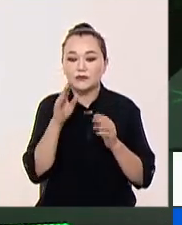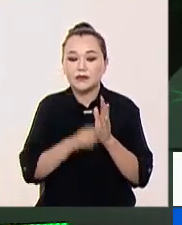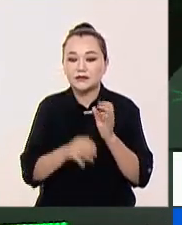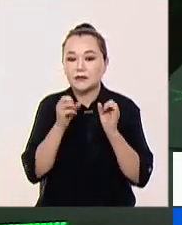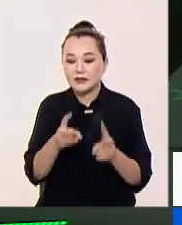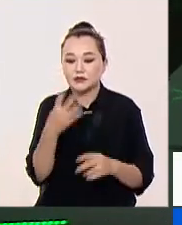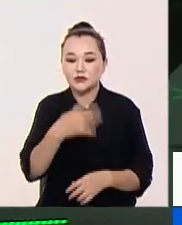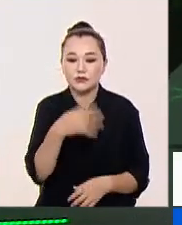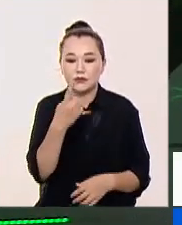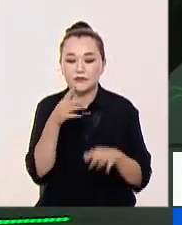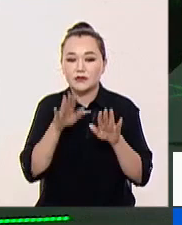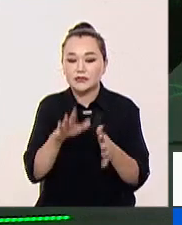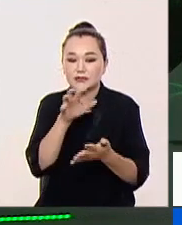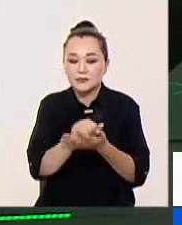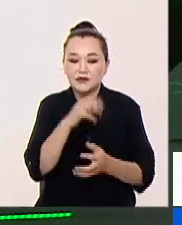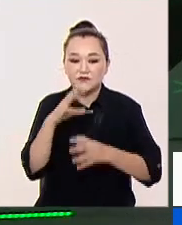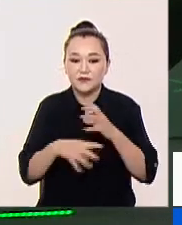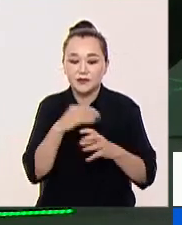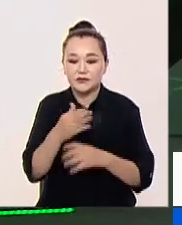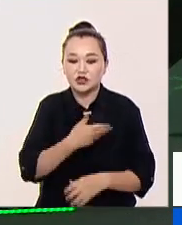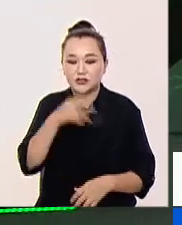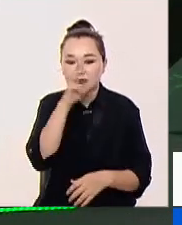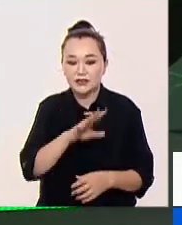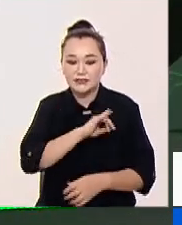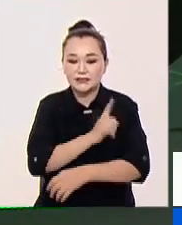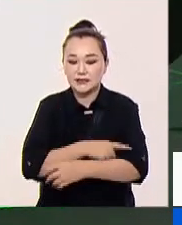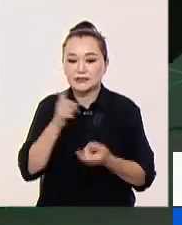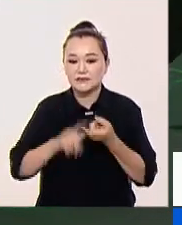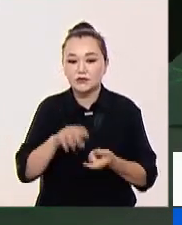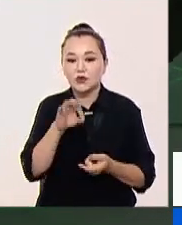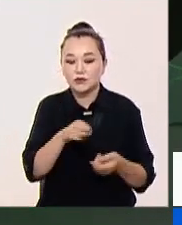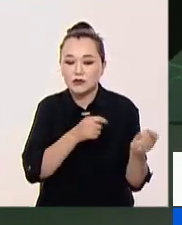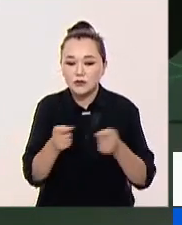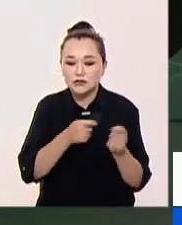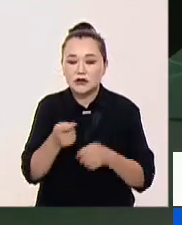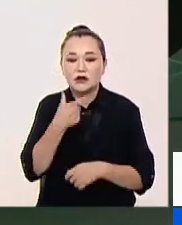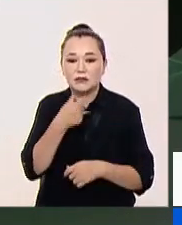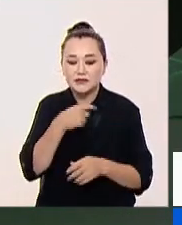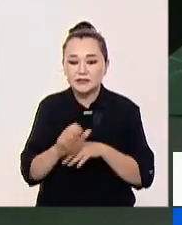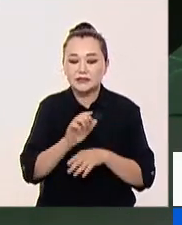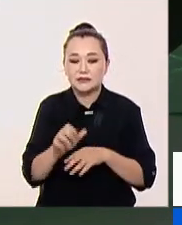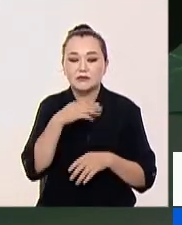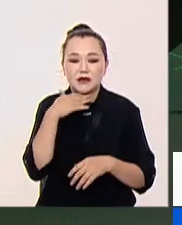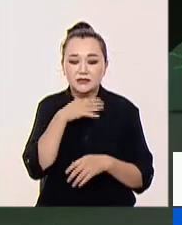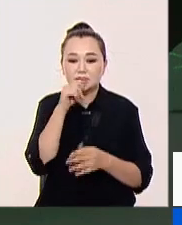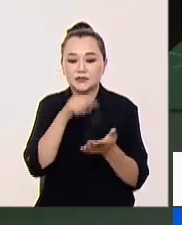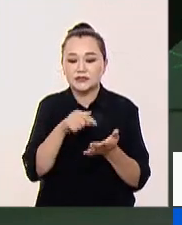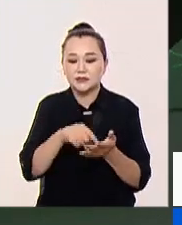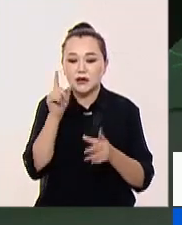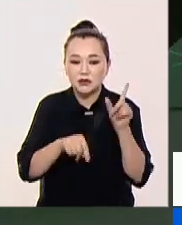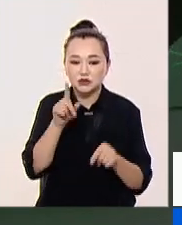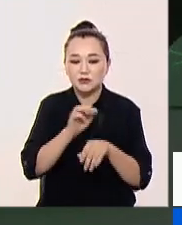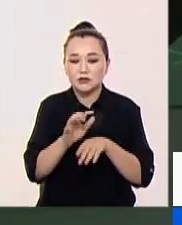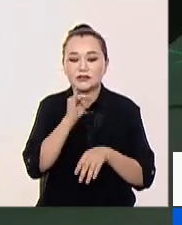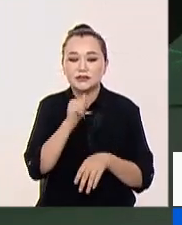40 первое место в мире наша страна до сих пор сильно зависим от импорта колбасных изделий мяса птицы молочной продукции